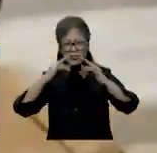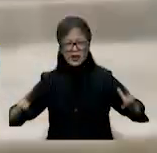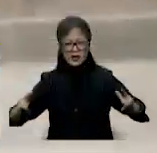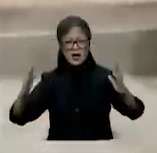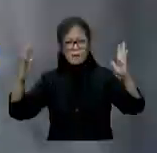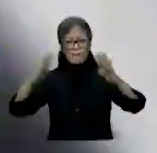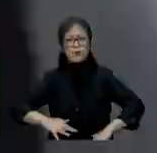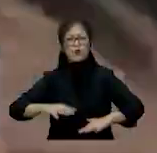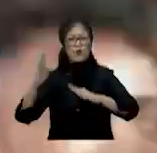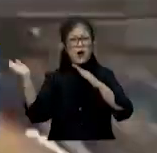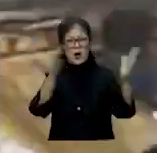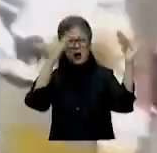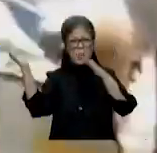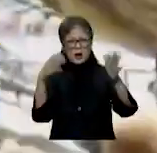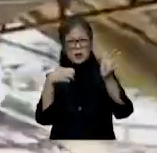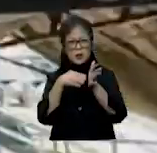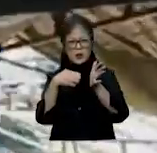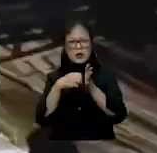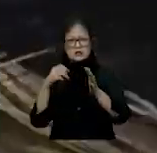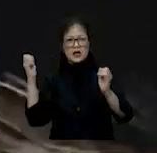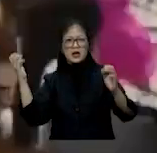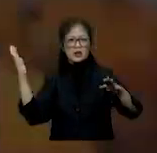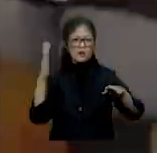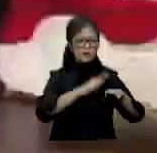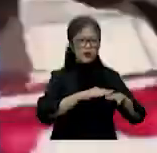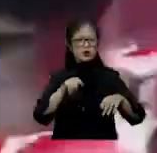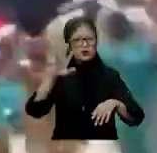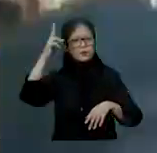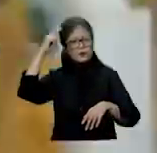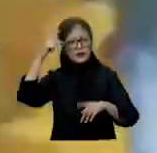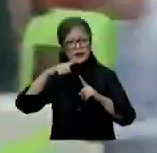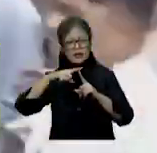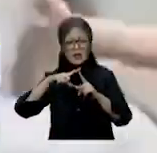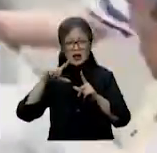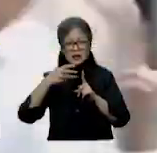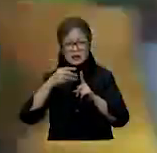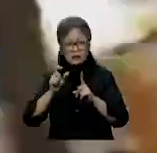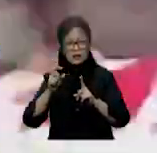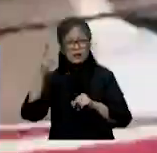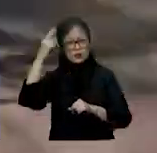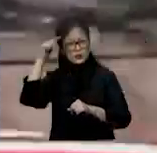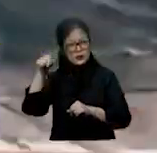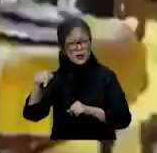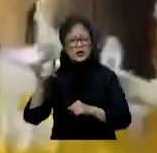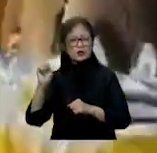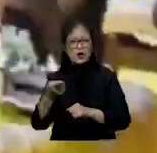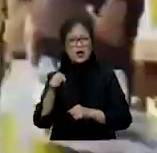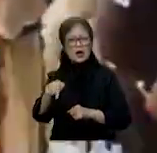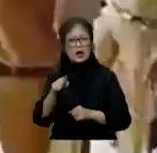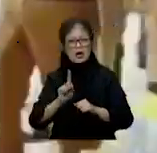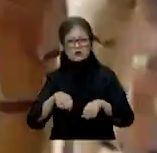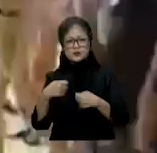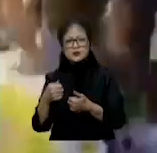kencang, nyaris menimpa tamu undangan ASN Pemda Taliabu. Kejadian berlangsung saat Bupati Taliabu memberikan